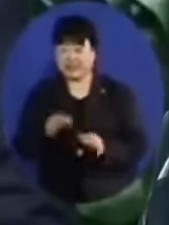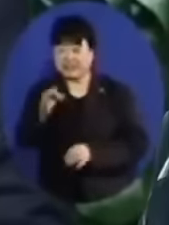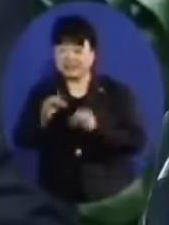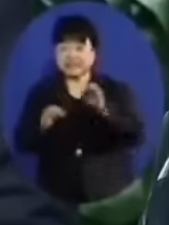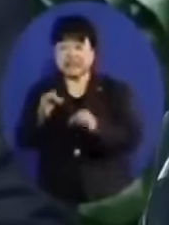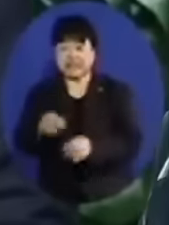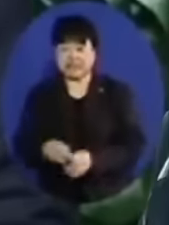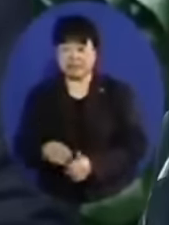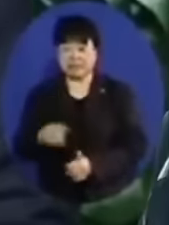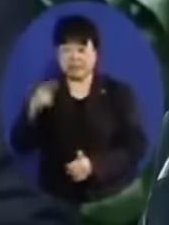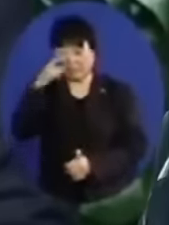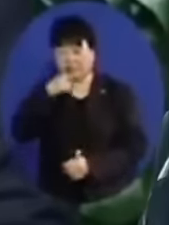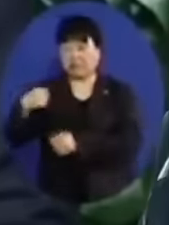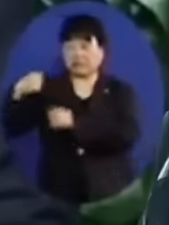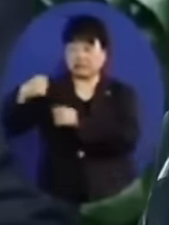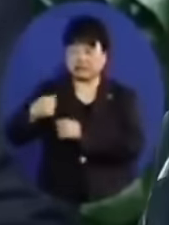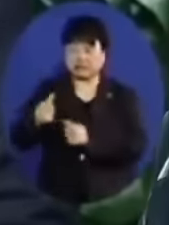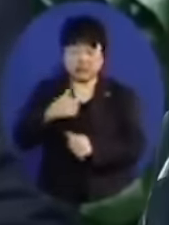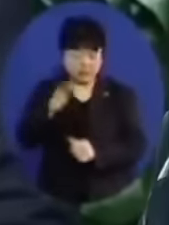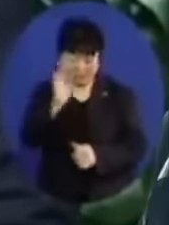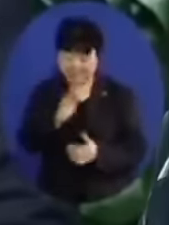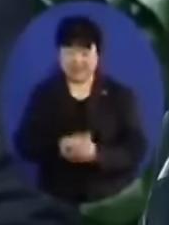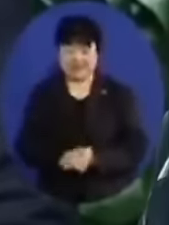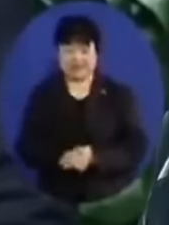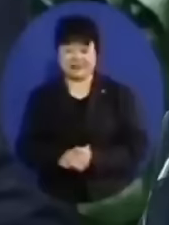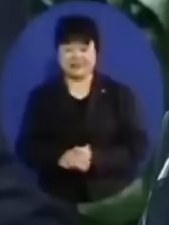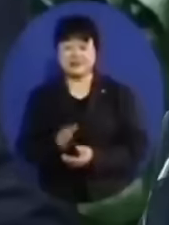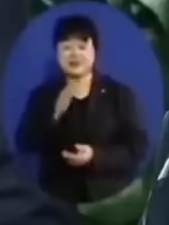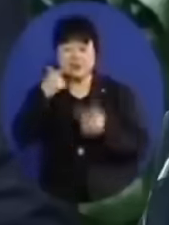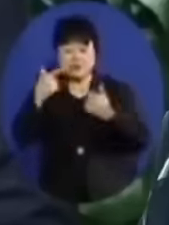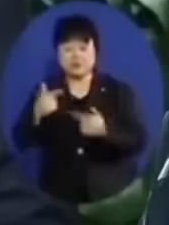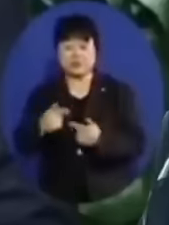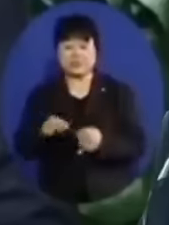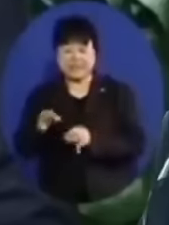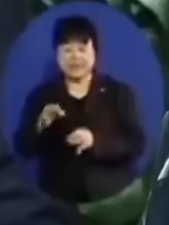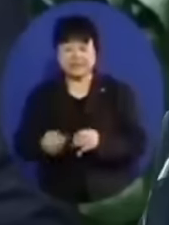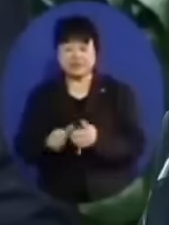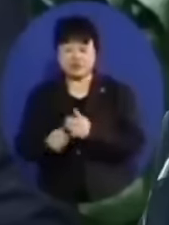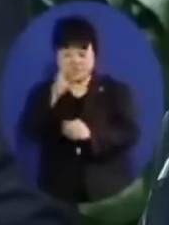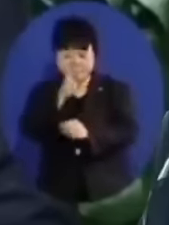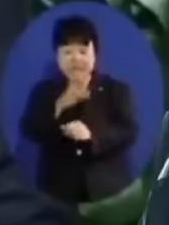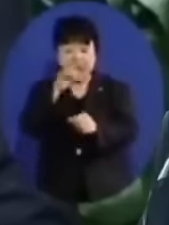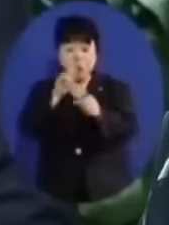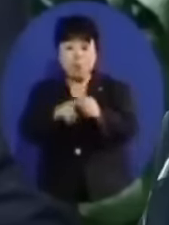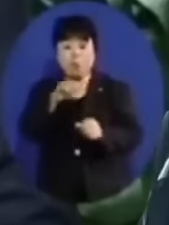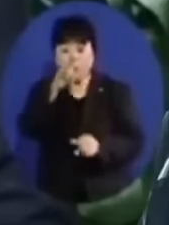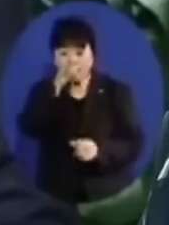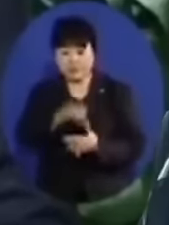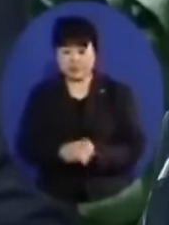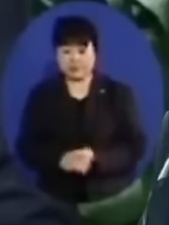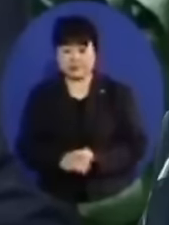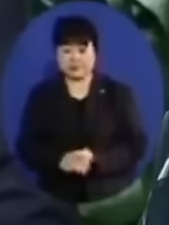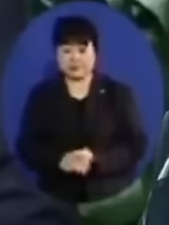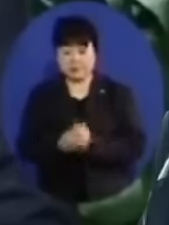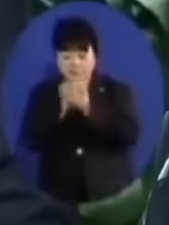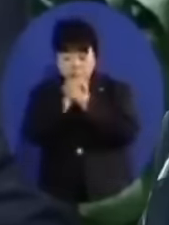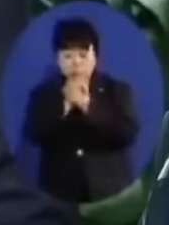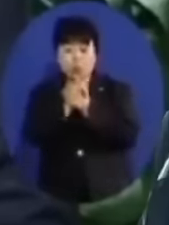그름지고 시장에 가서 뭐합니까? 분명히 시장 가는 사람은 물건 살 목표가 있어야 되지 않습니까? 그것이